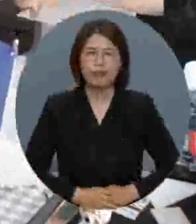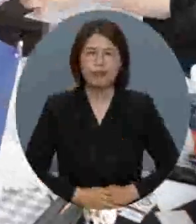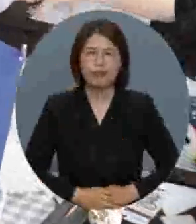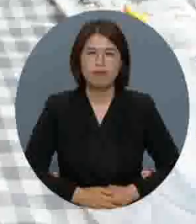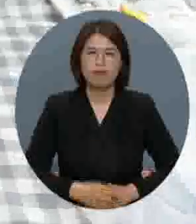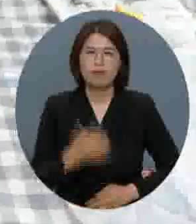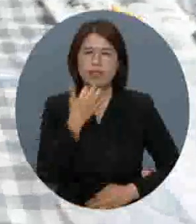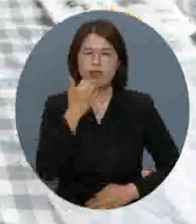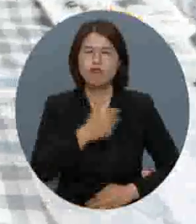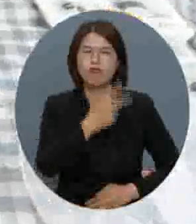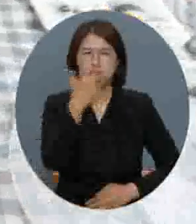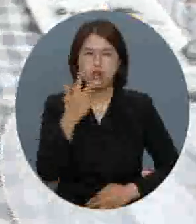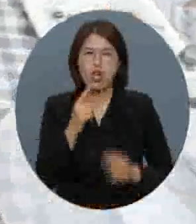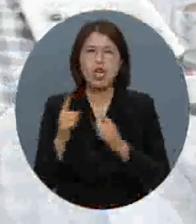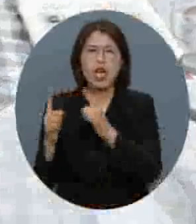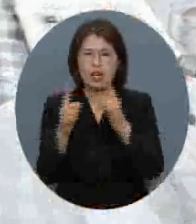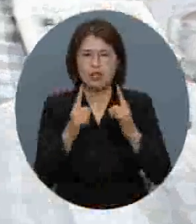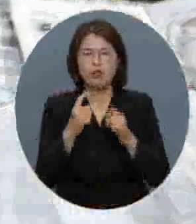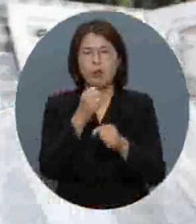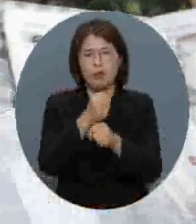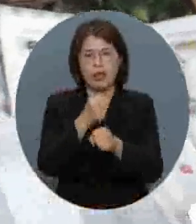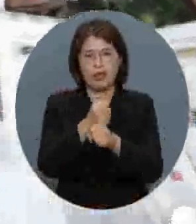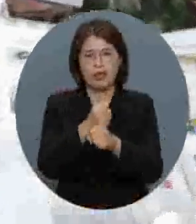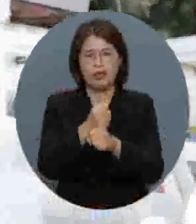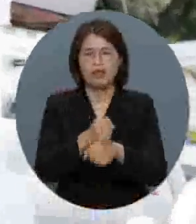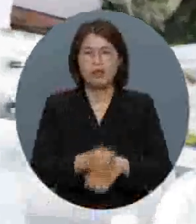일곱 빛깔 무지개 케이크도 만들었습니다.